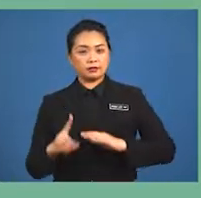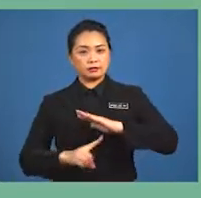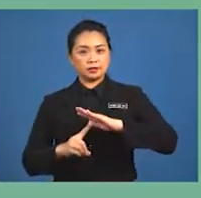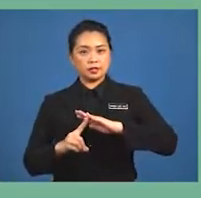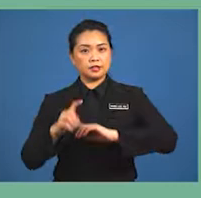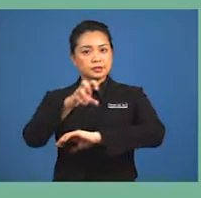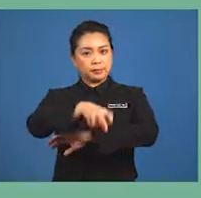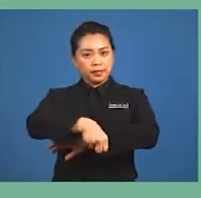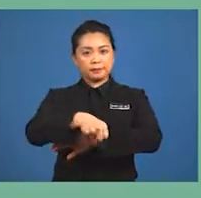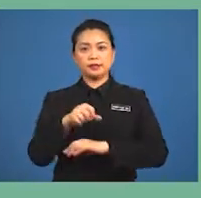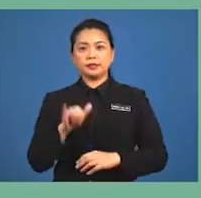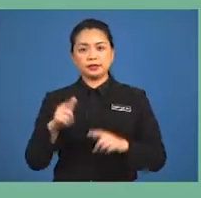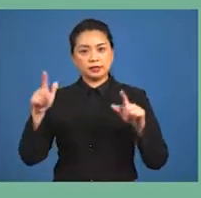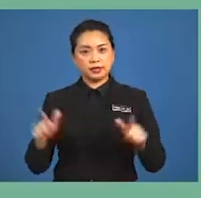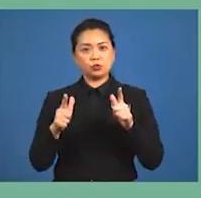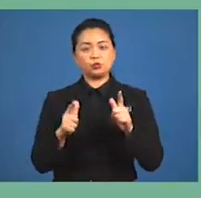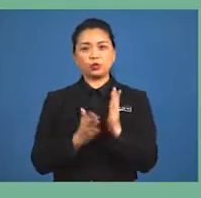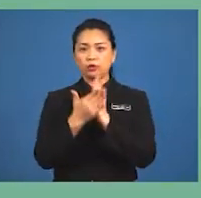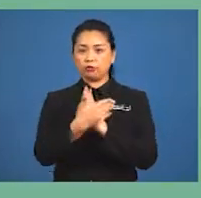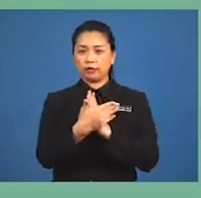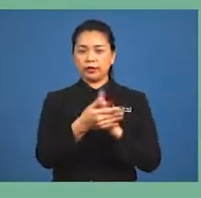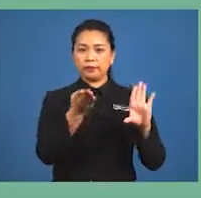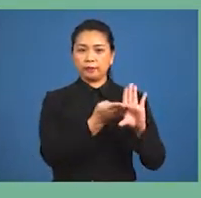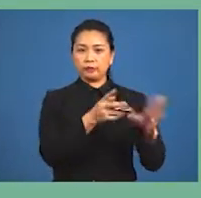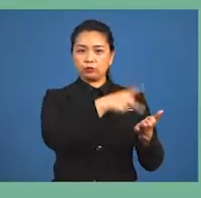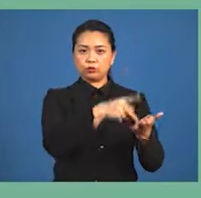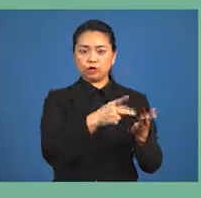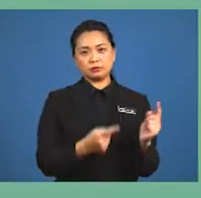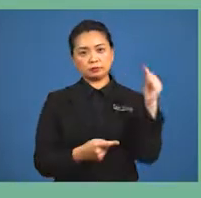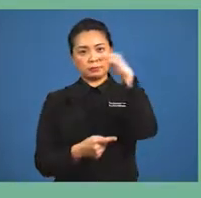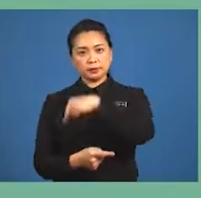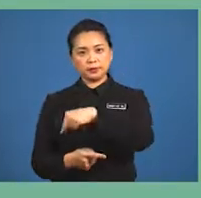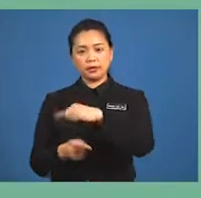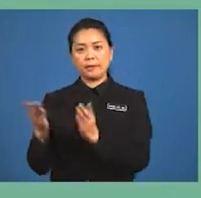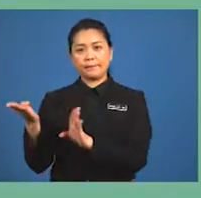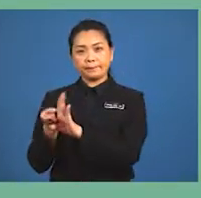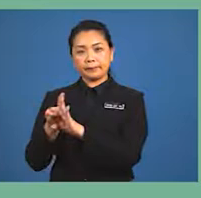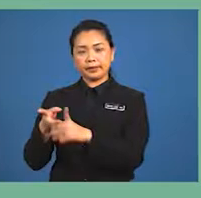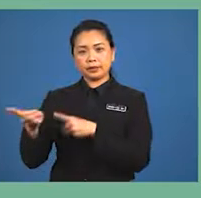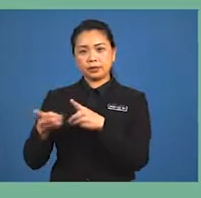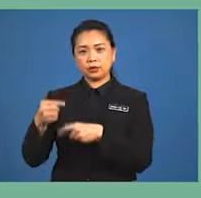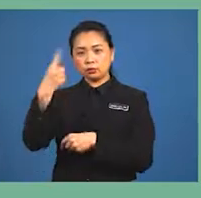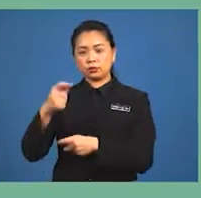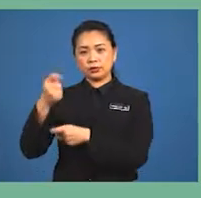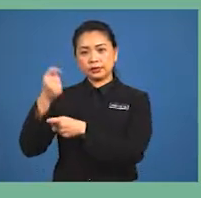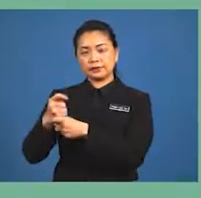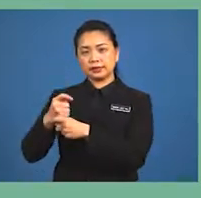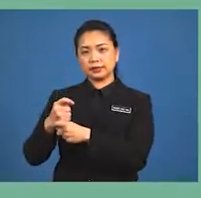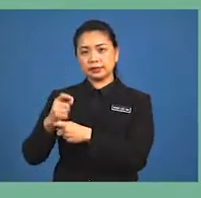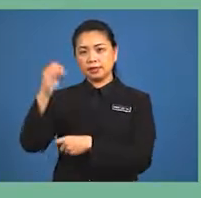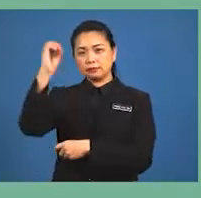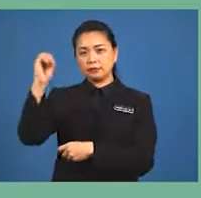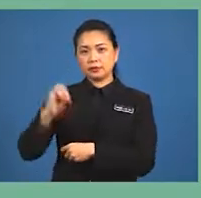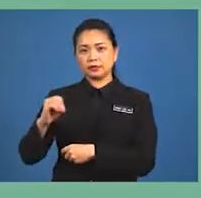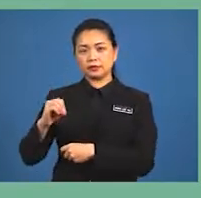semalaman yang dilaksanakan oleh bank pusat terhadap bank perdagangan bagi menentukan kadar bunga